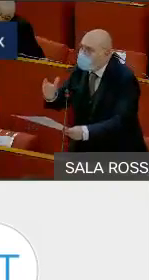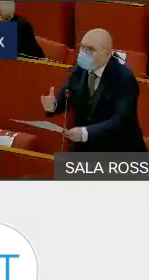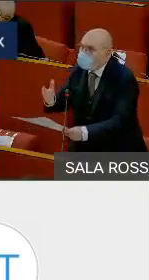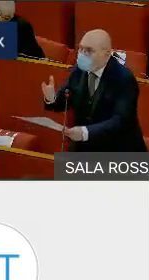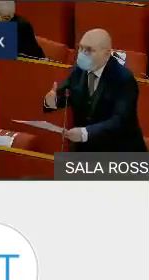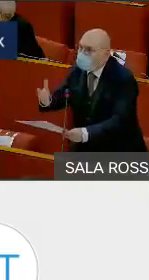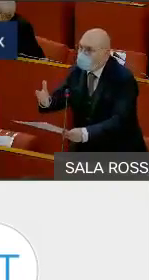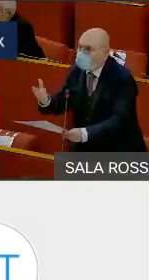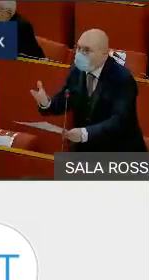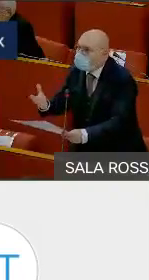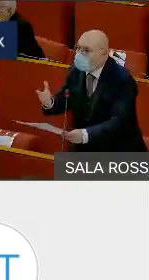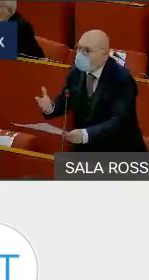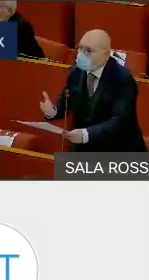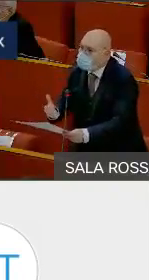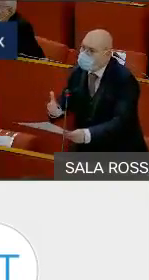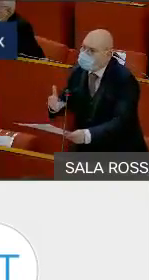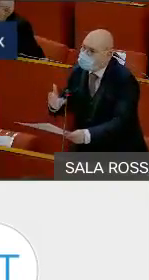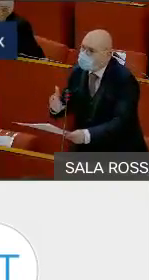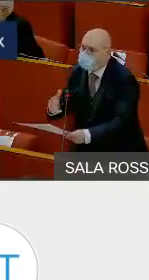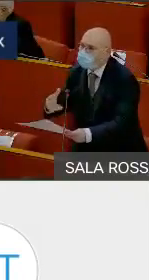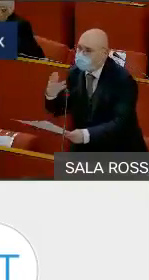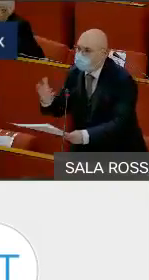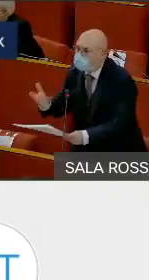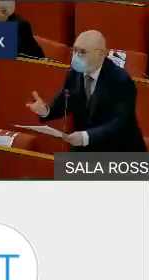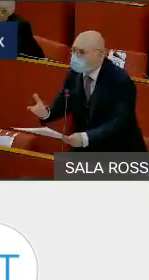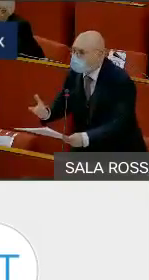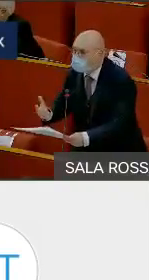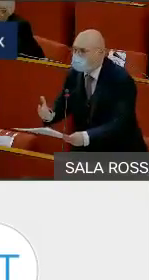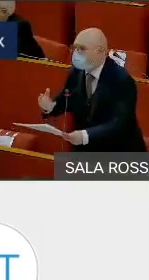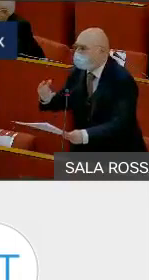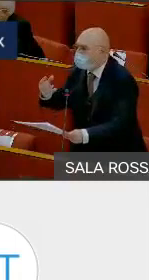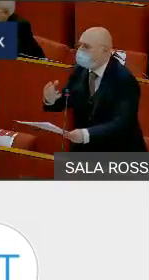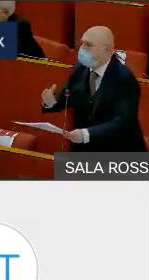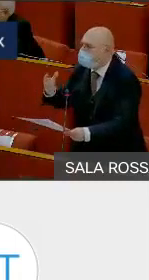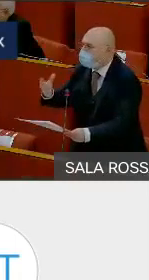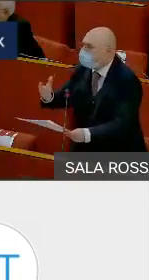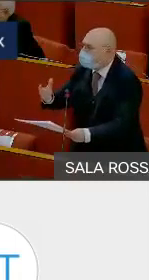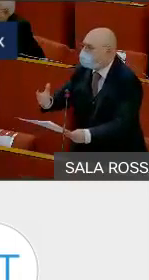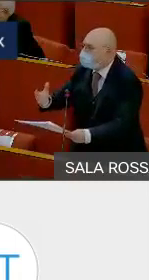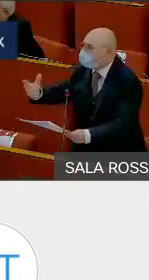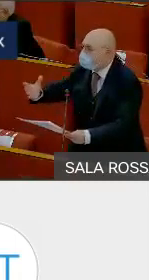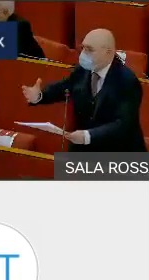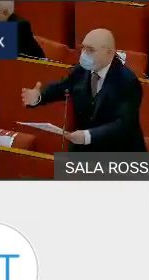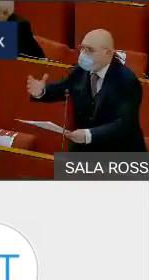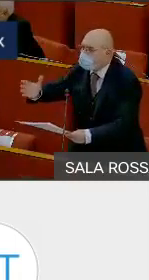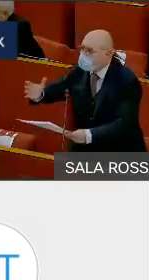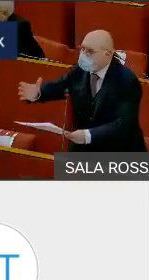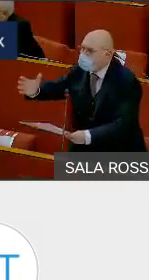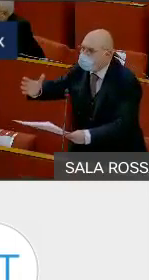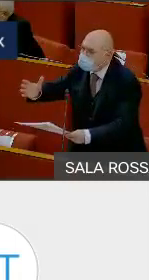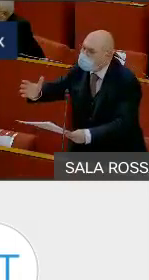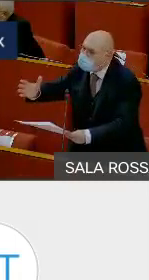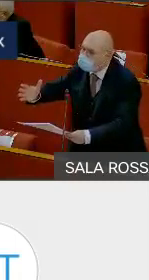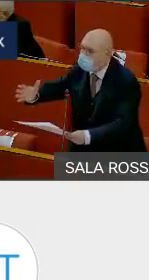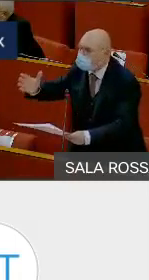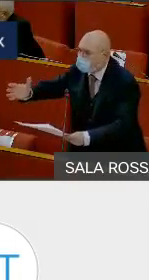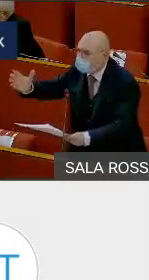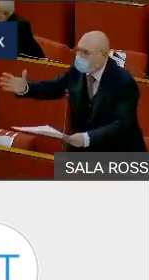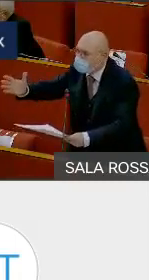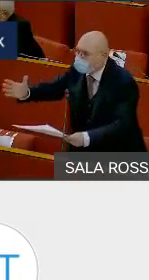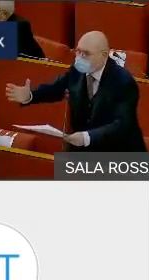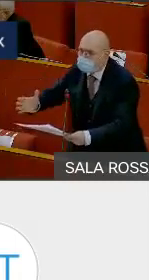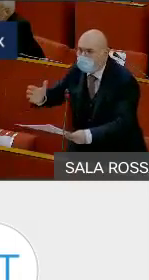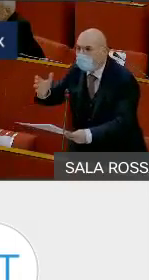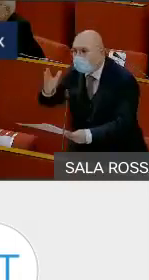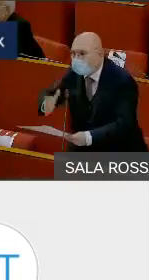individuando però anche in qualche modo degli elementi a carattere economico perché nel momento in cui io fisso che un terreno può essere usato solo per